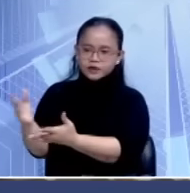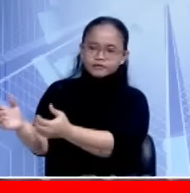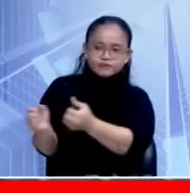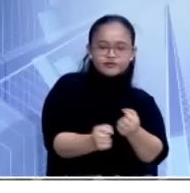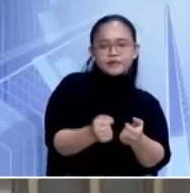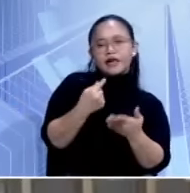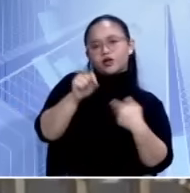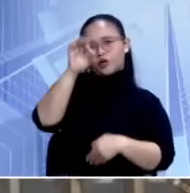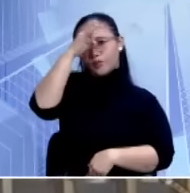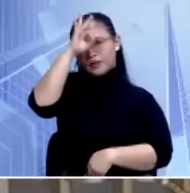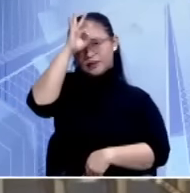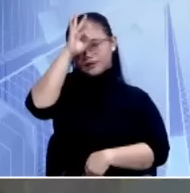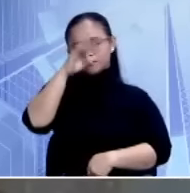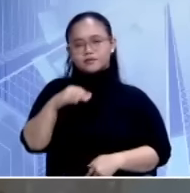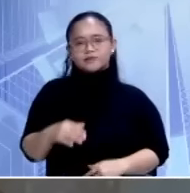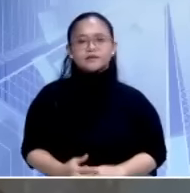kebakaran.